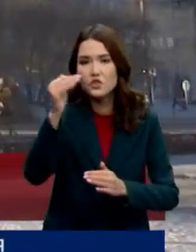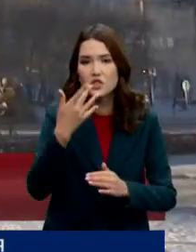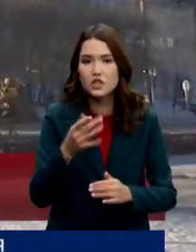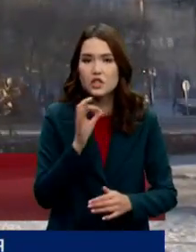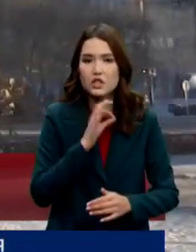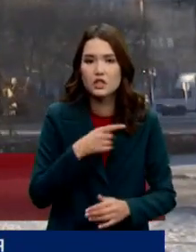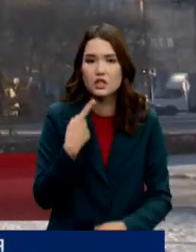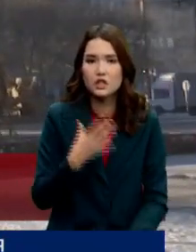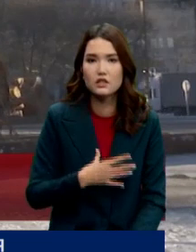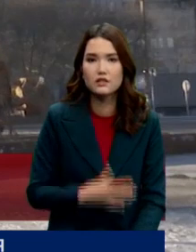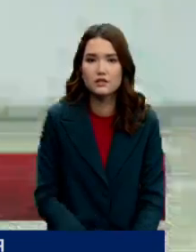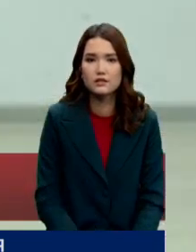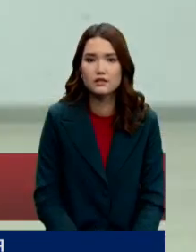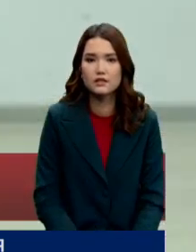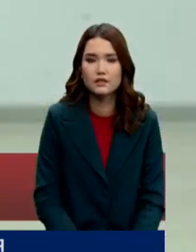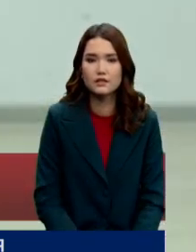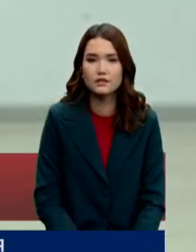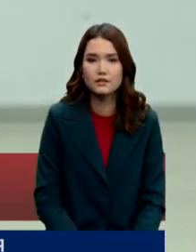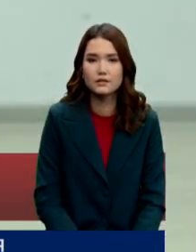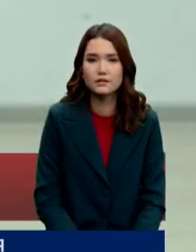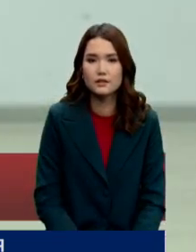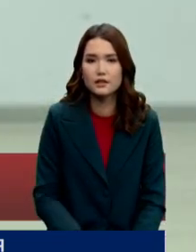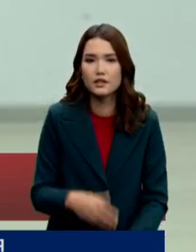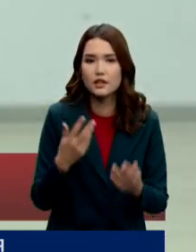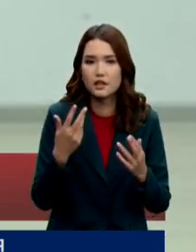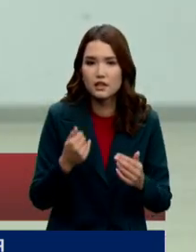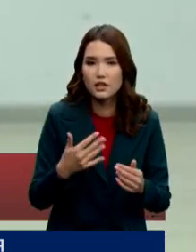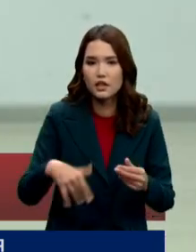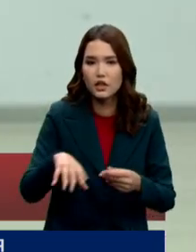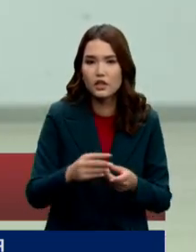айтады. 11 көпқабатты үйдің әр